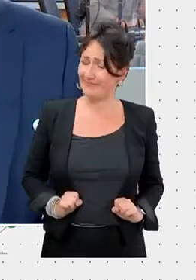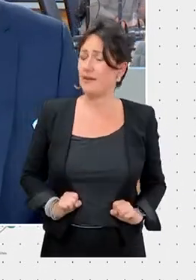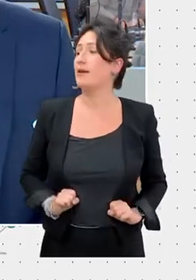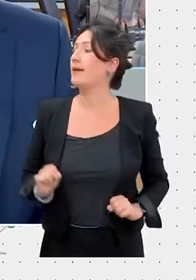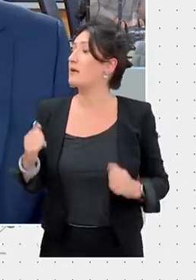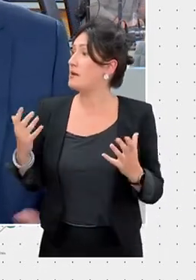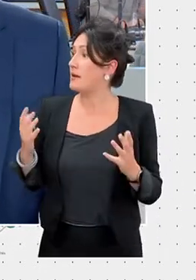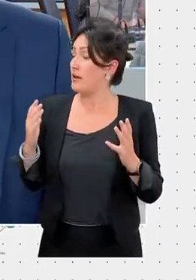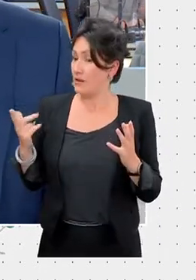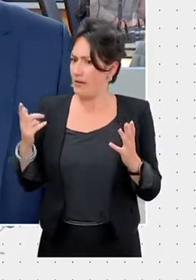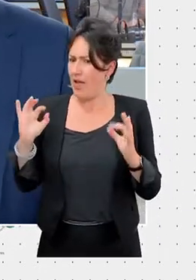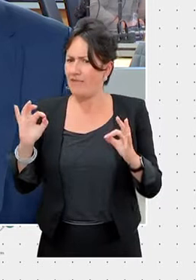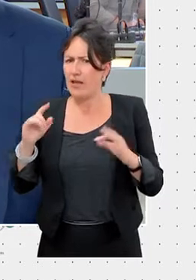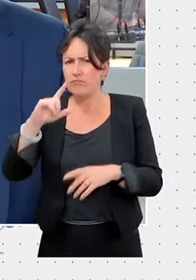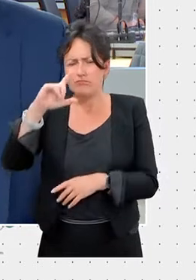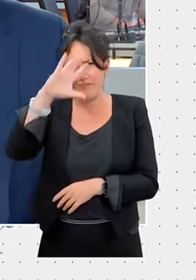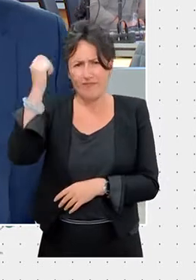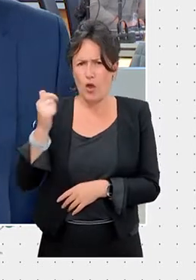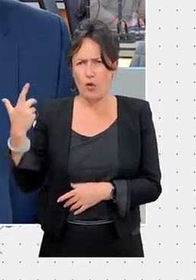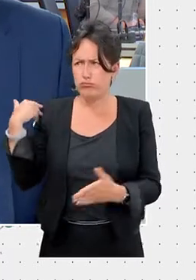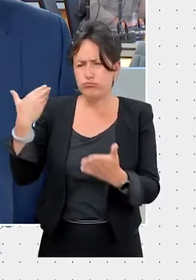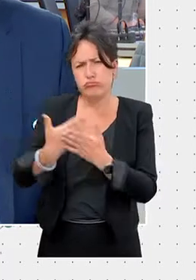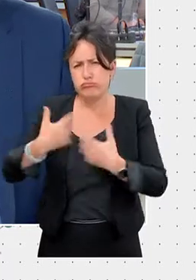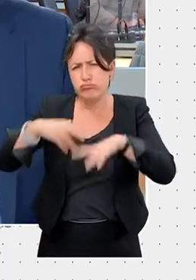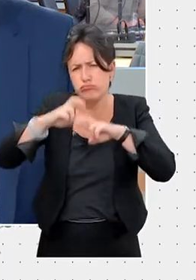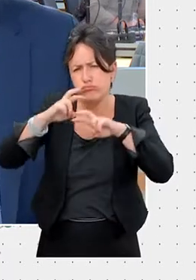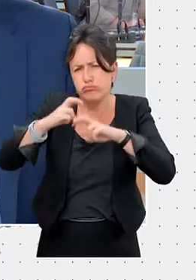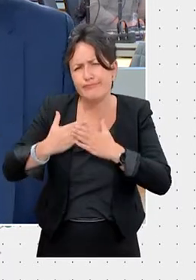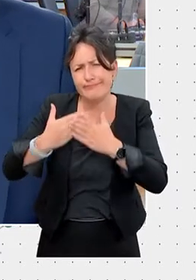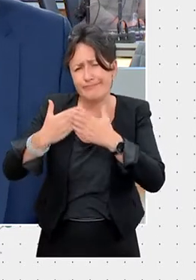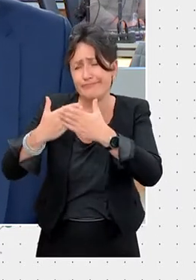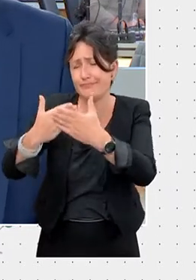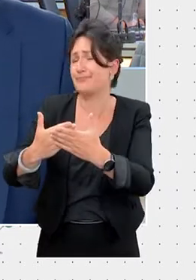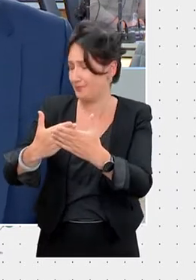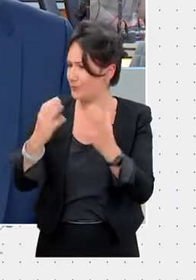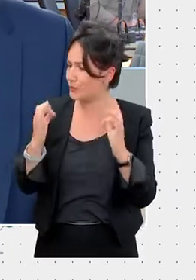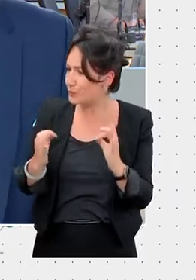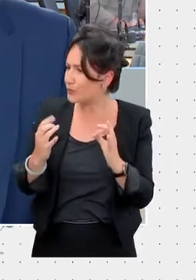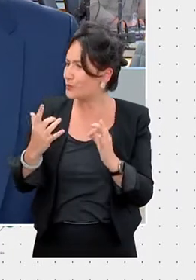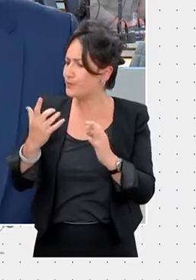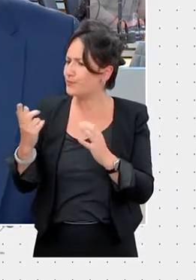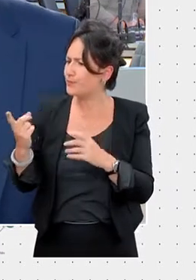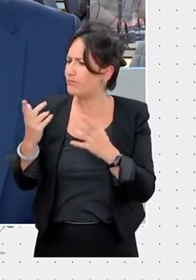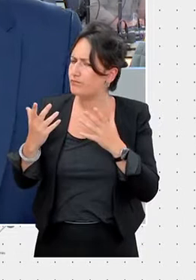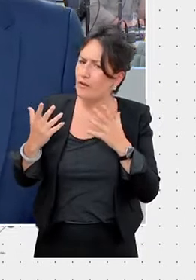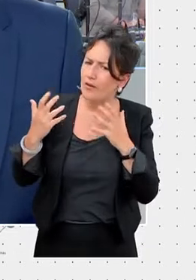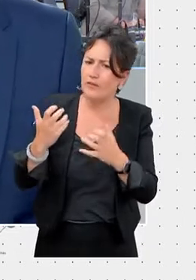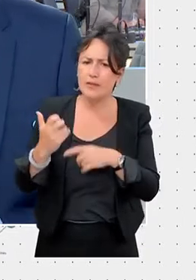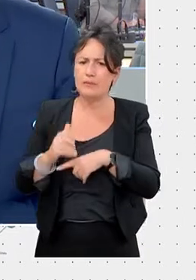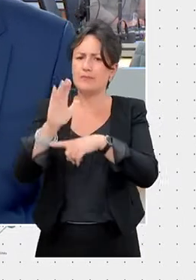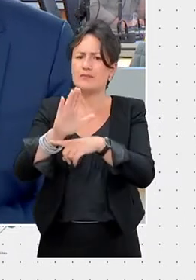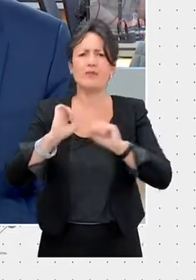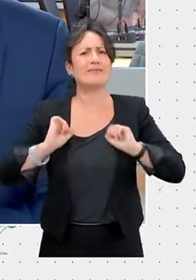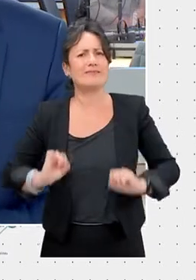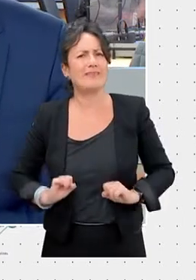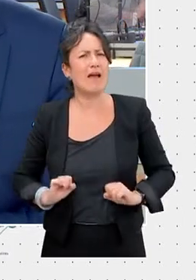partie de votre temps et de votre travail depuis un moment déjà. On va revenir dans un tout petit instant sur la résolution que vous comptez présenter au Sénat.